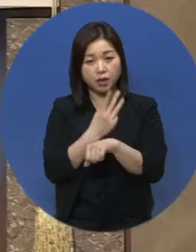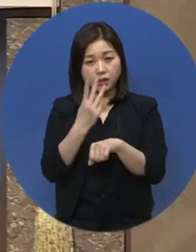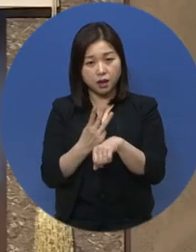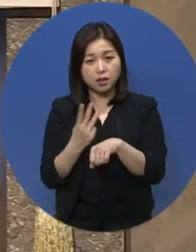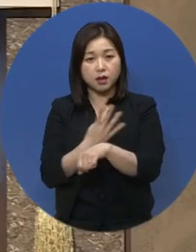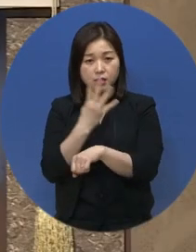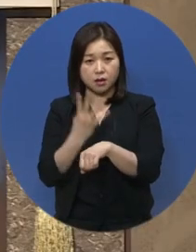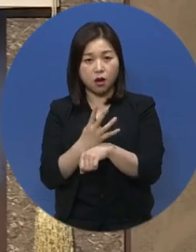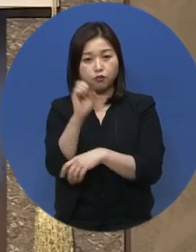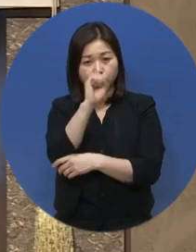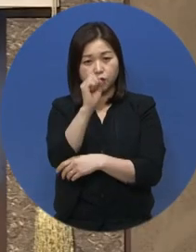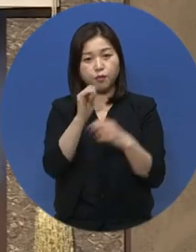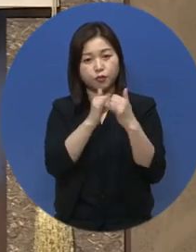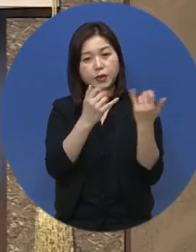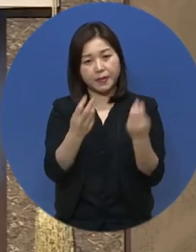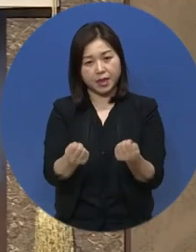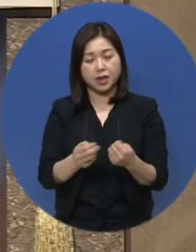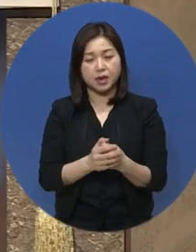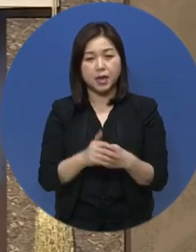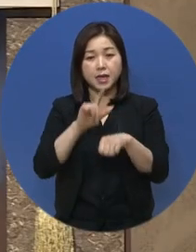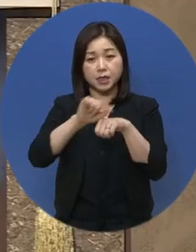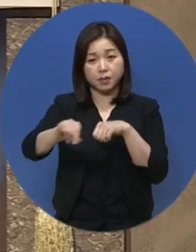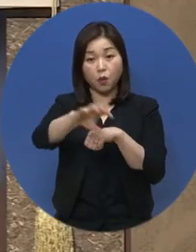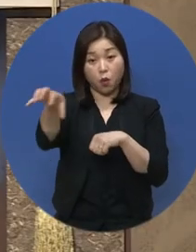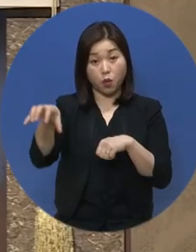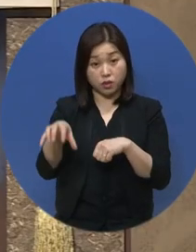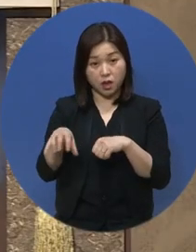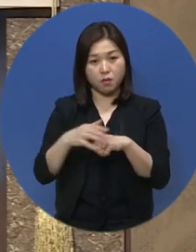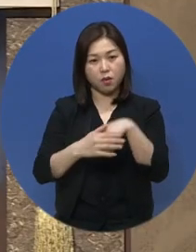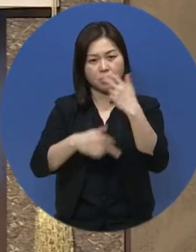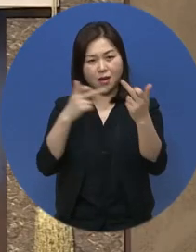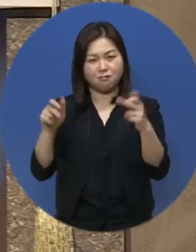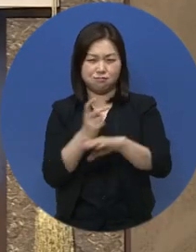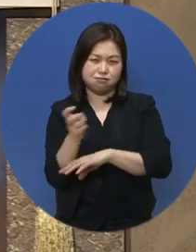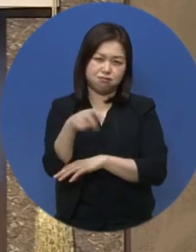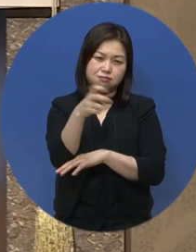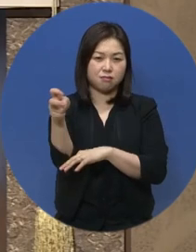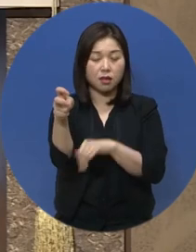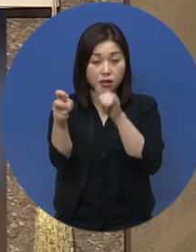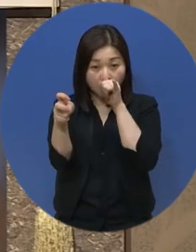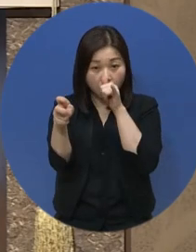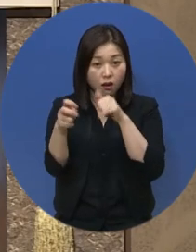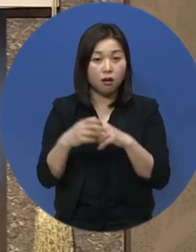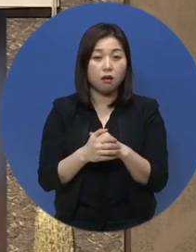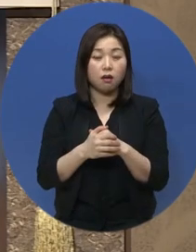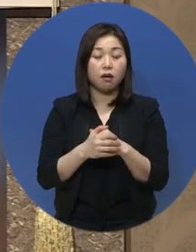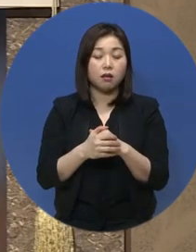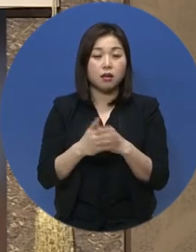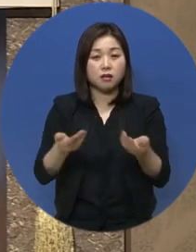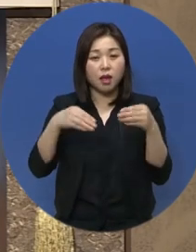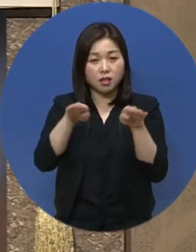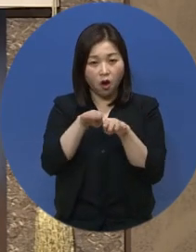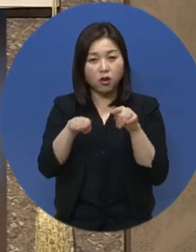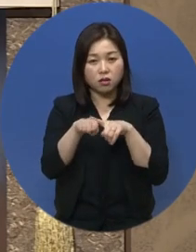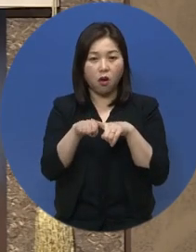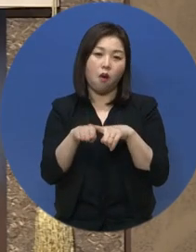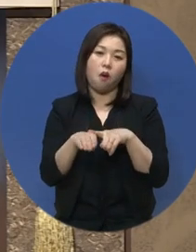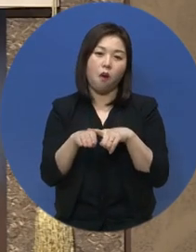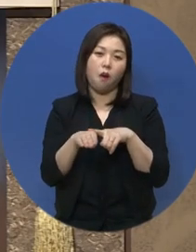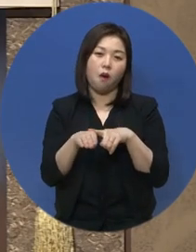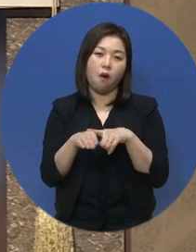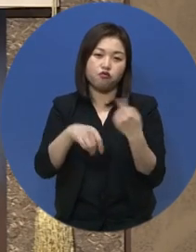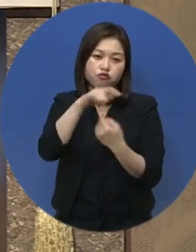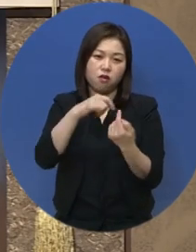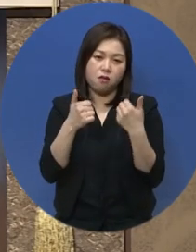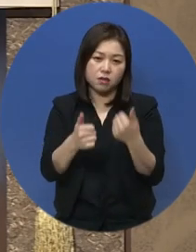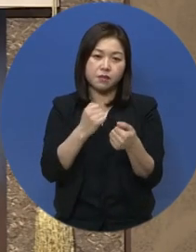4시간씩 운전하시는 분들이 많아요. 네. 지방 같은 경우에는 산을 넘고 하면서 그 센터는 열심히 하고 있다가 차량